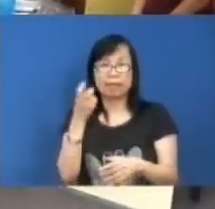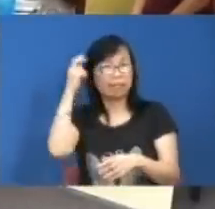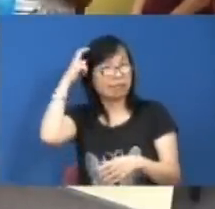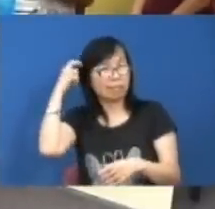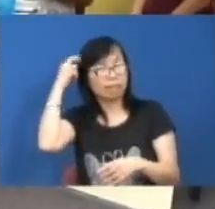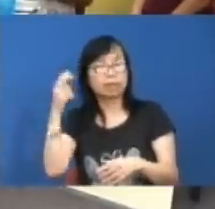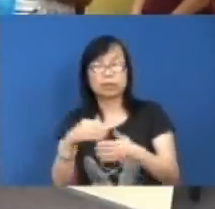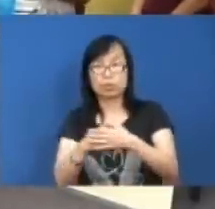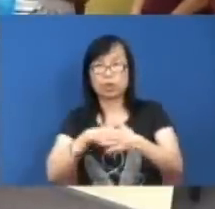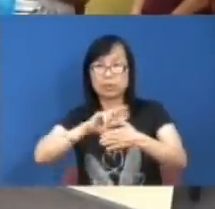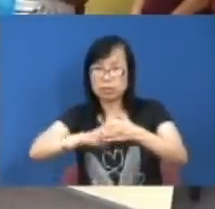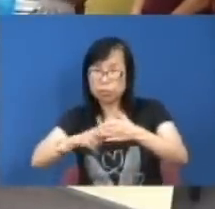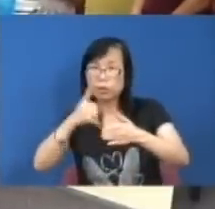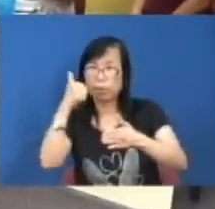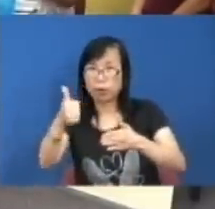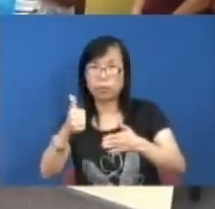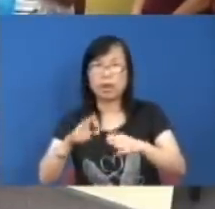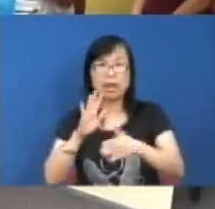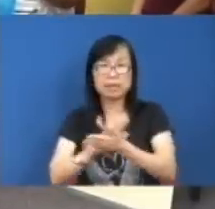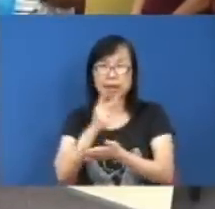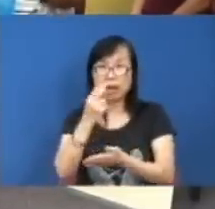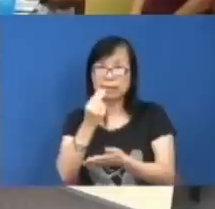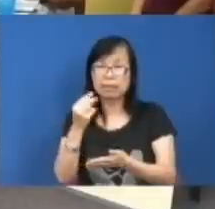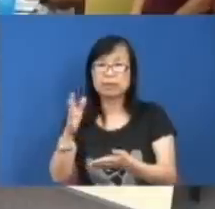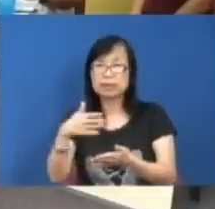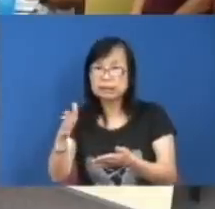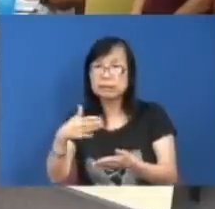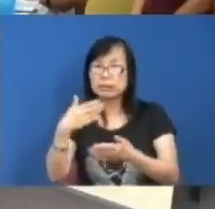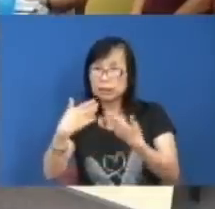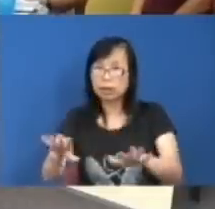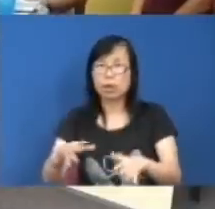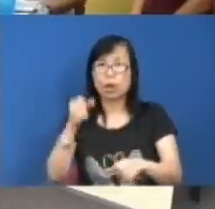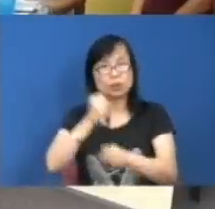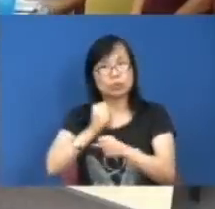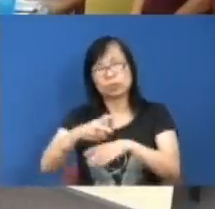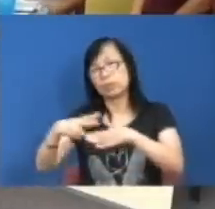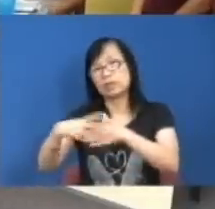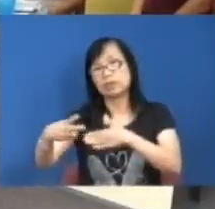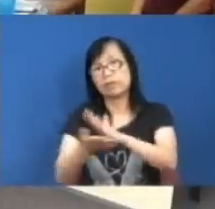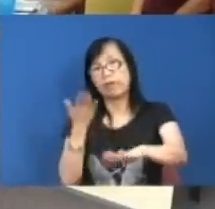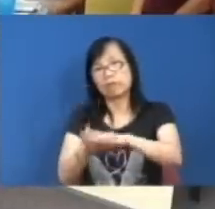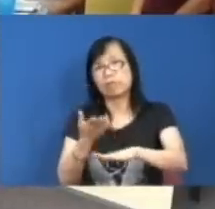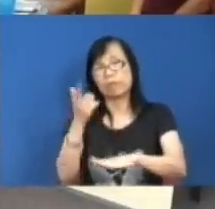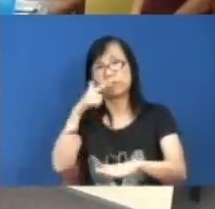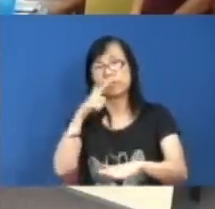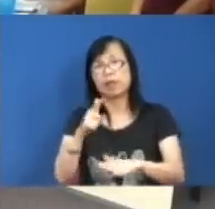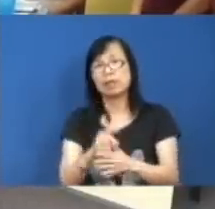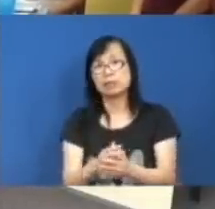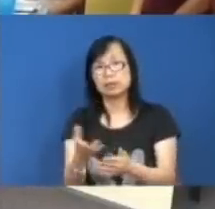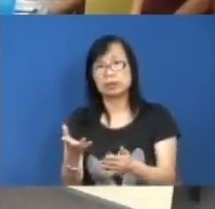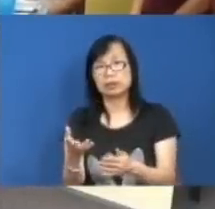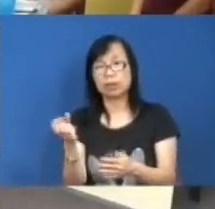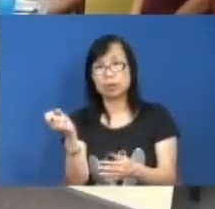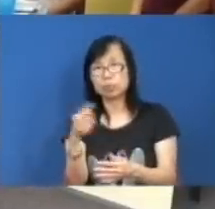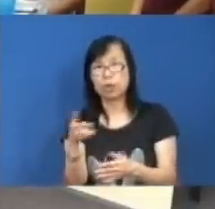那個牆底修葺得好，其實在20多年之後只不過再做第二次翻身，在面頭再油多次油，再全面做一個